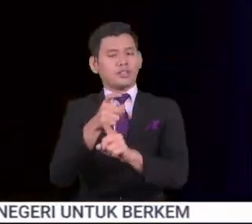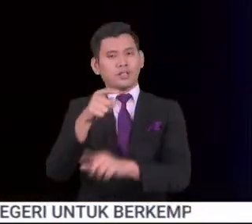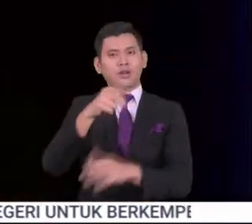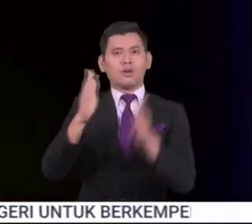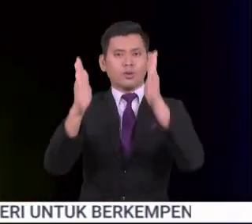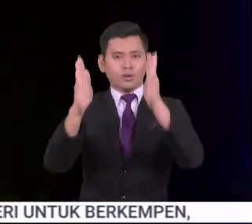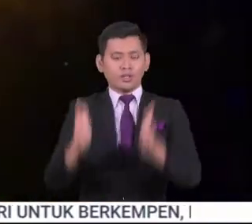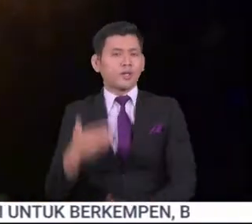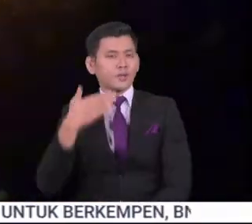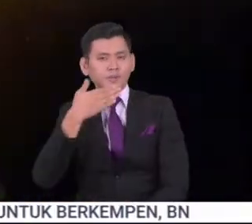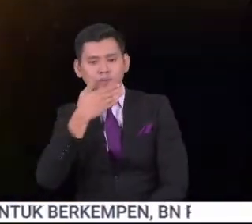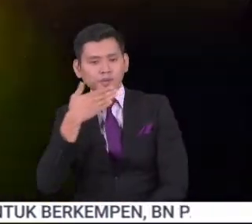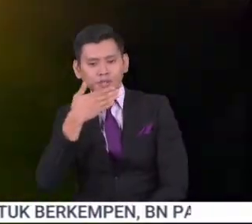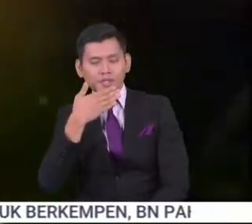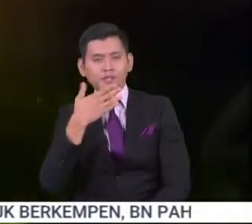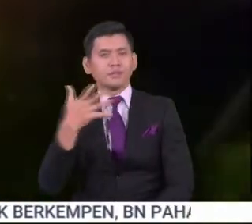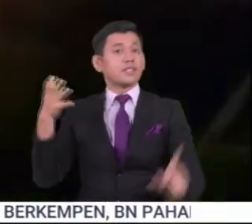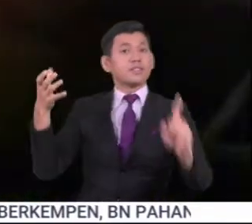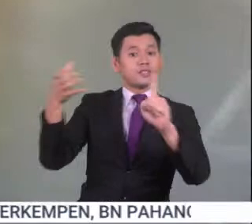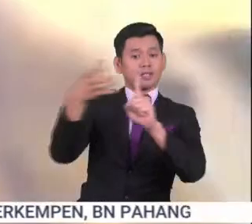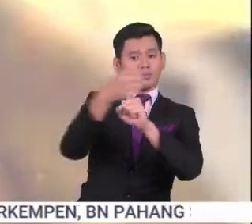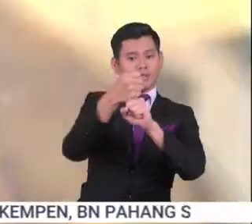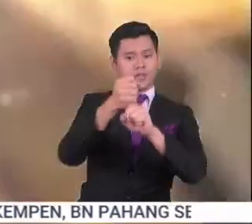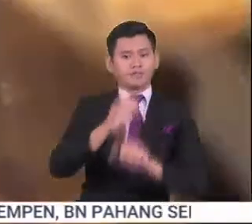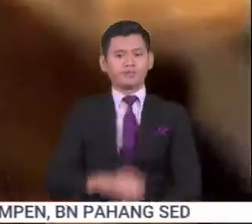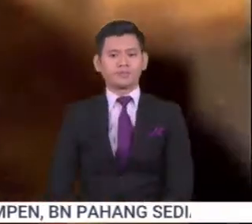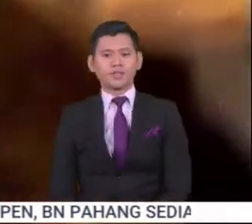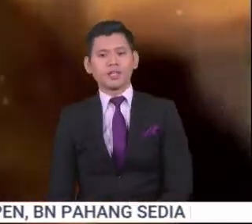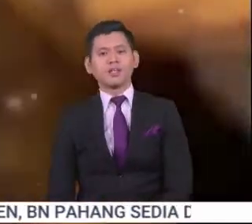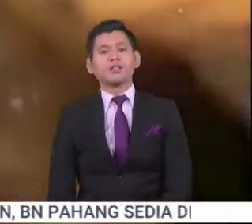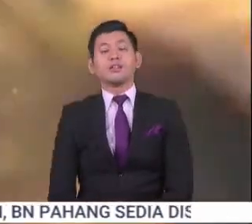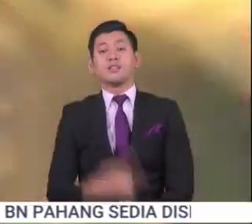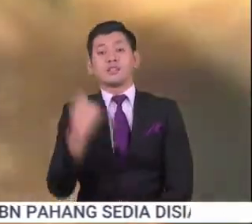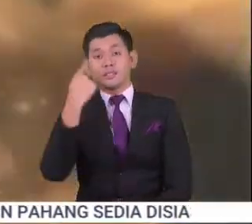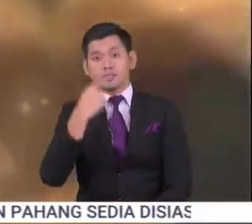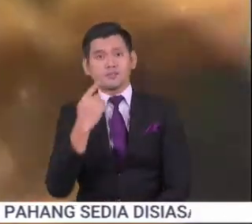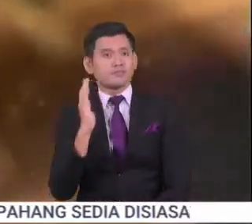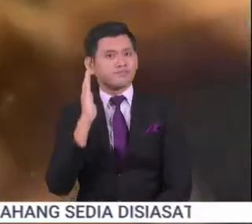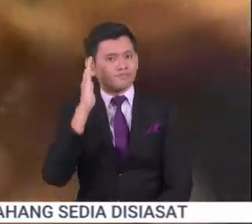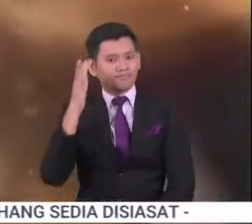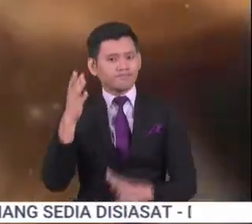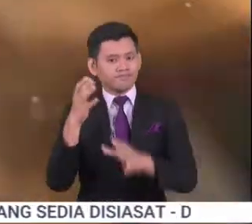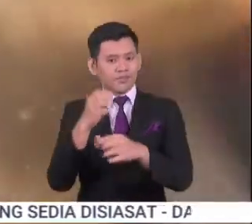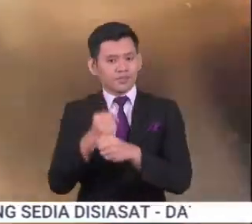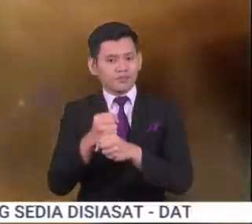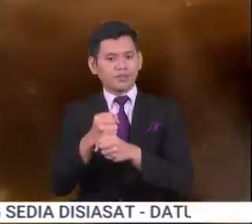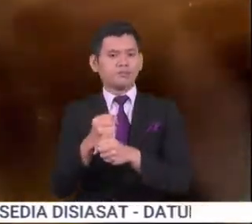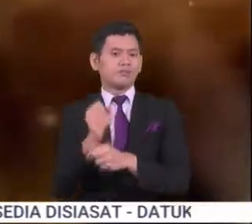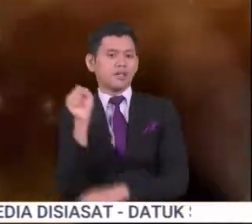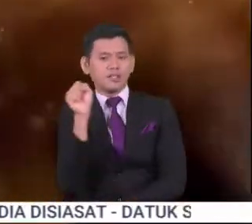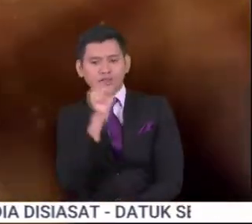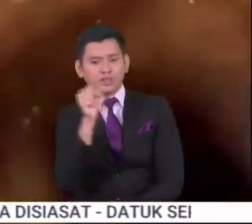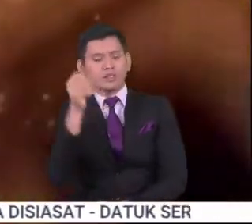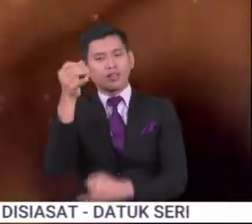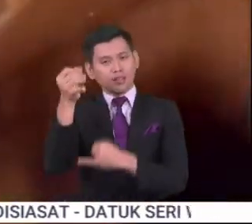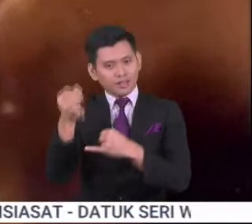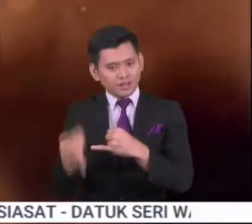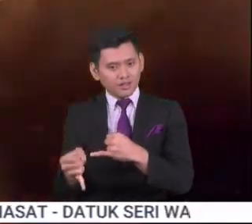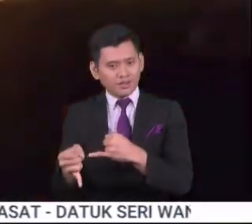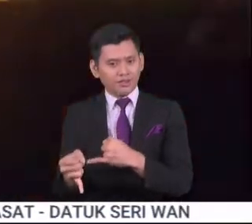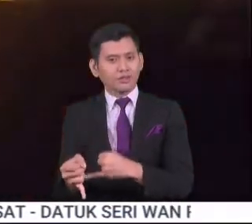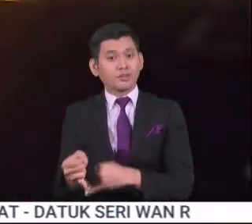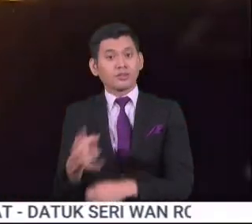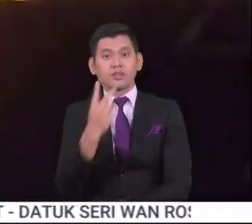kalangan generasi muda tercapai. Siapakah yang akan melangkah ke pentas akhir? Saksikan